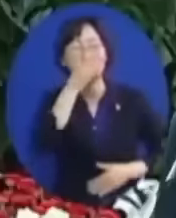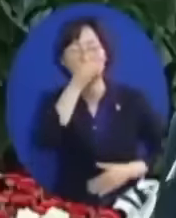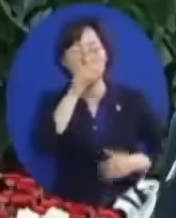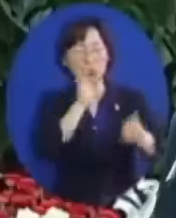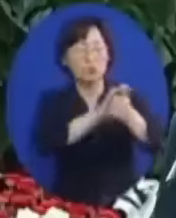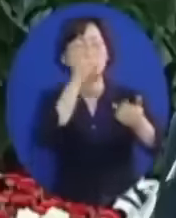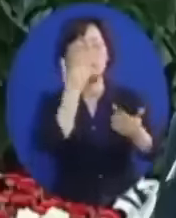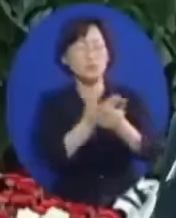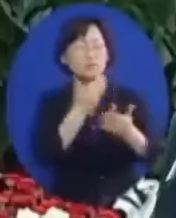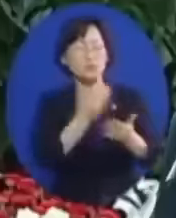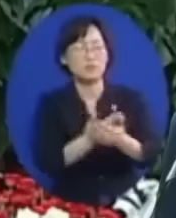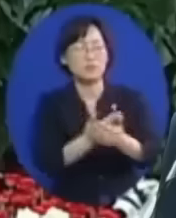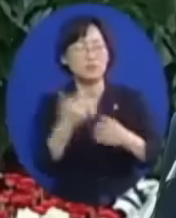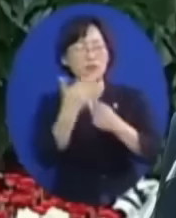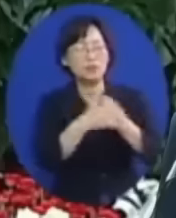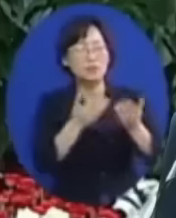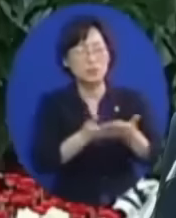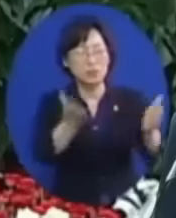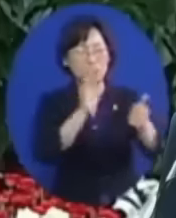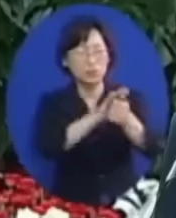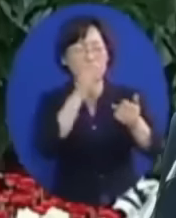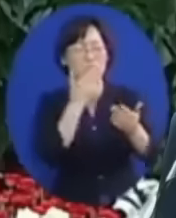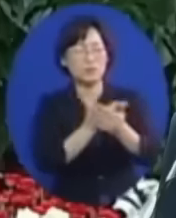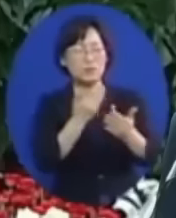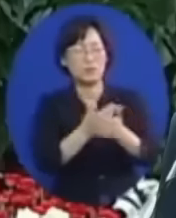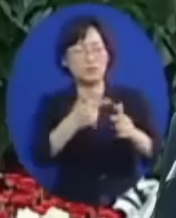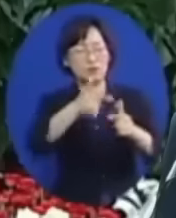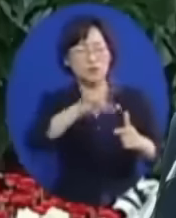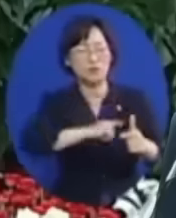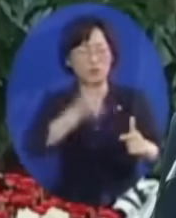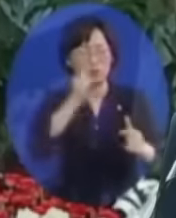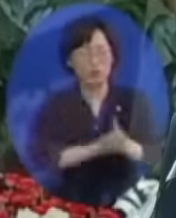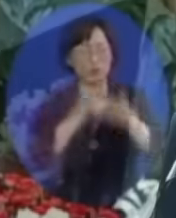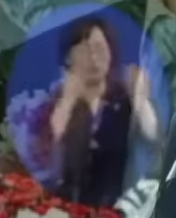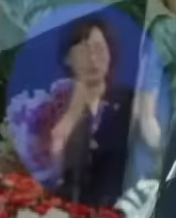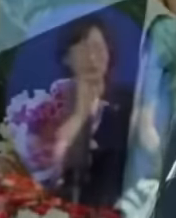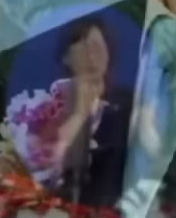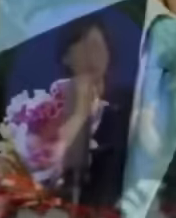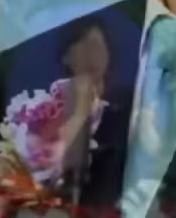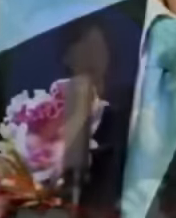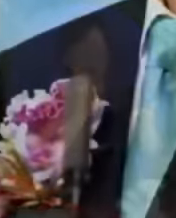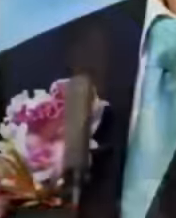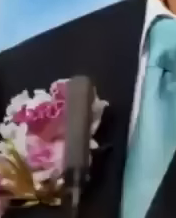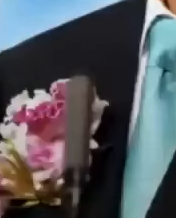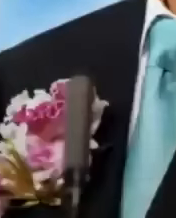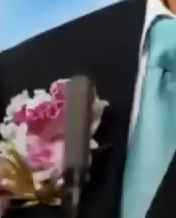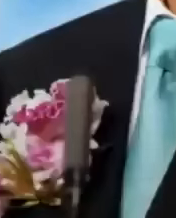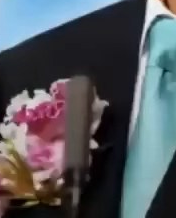도와주시옵소서. 은혜를 베풀어 주옵소서. 예수님 이름으로 기도합니다. 아멘.